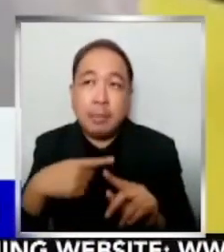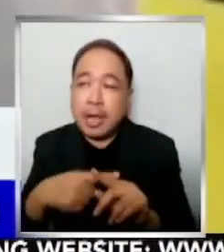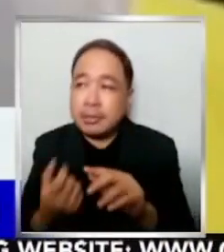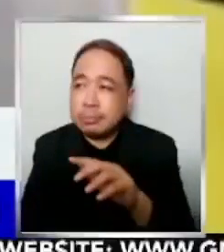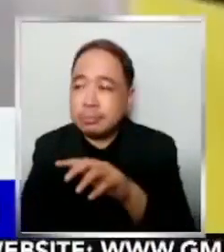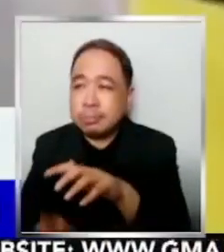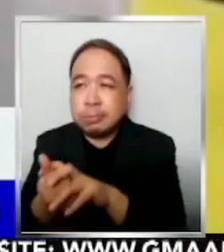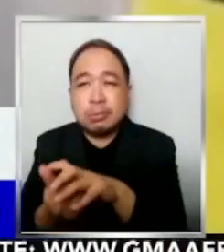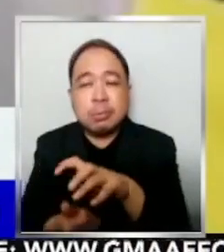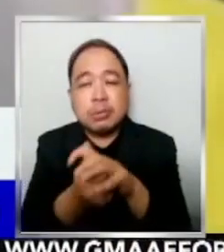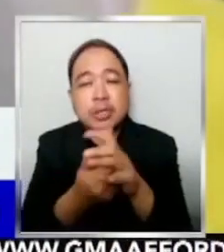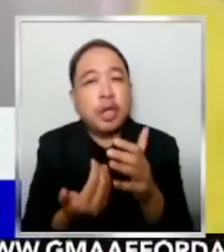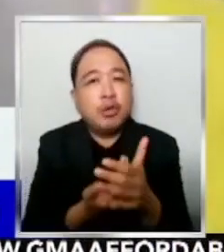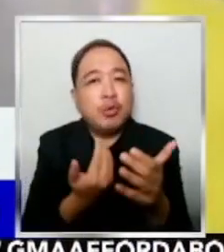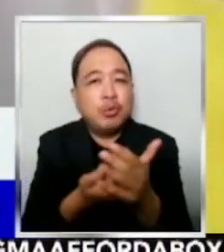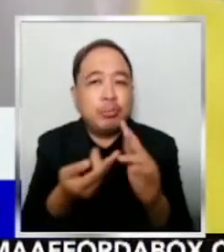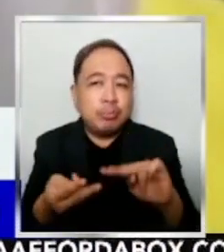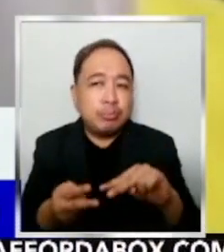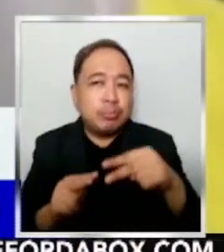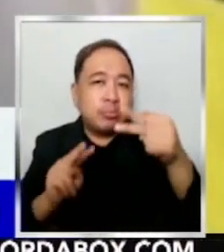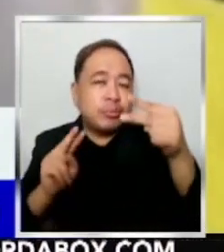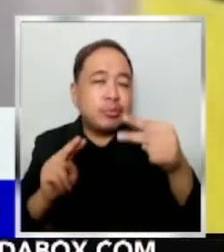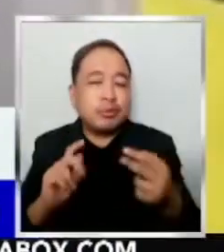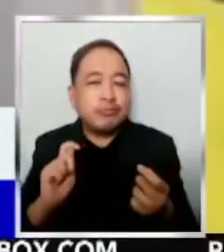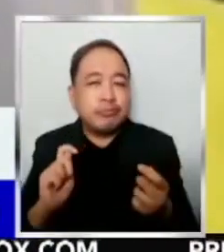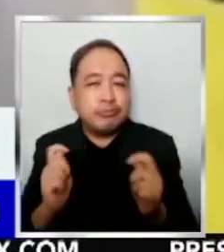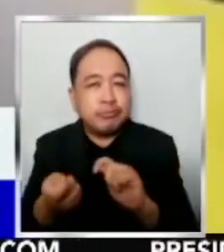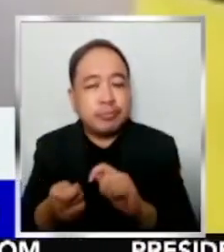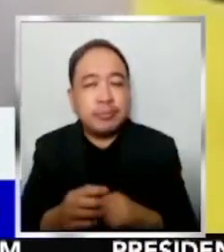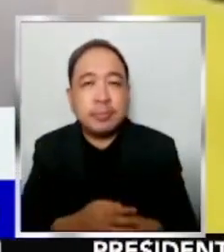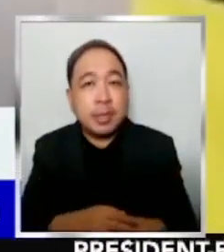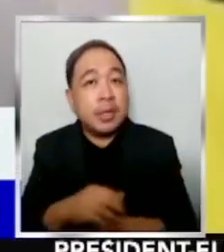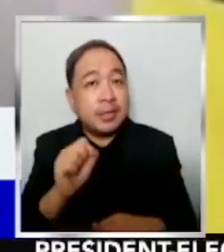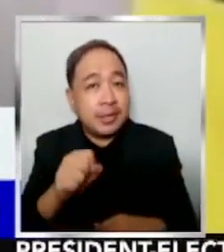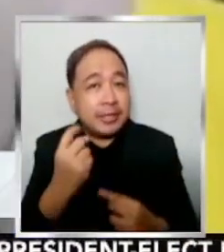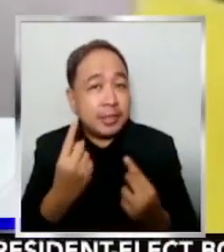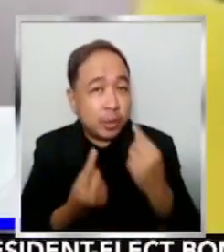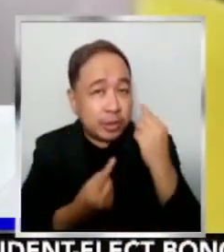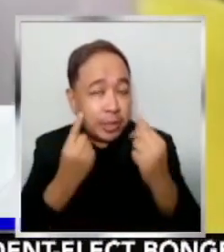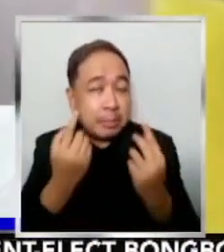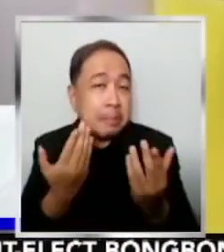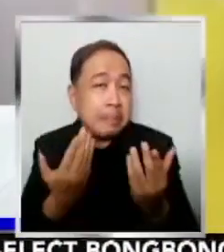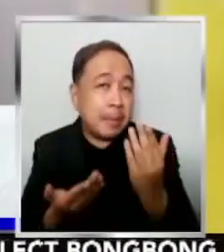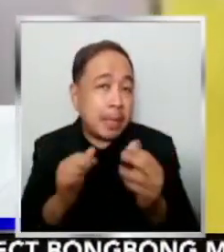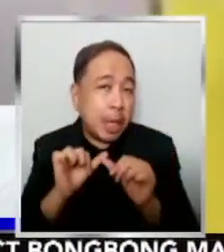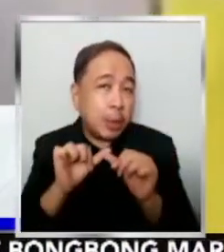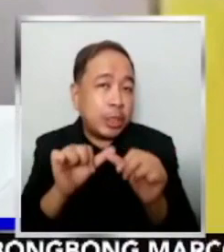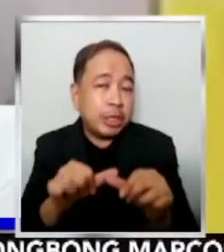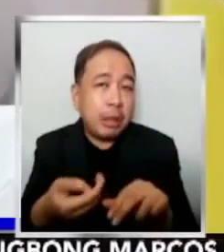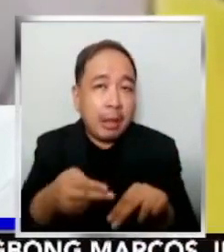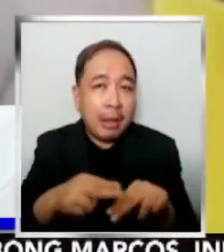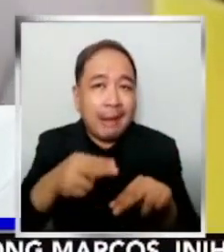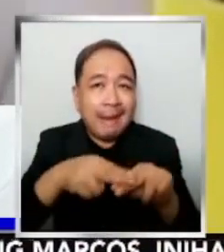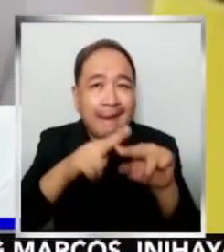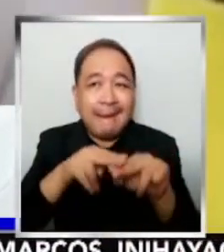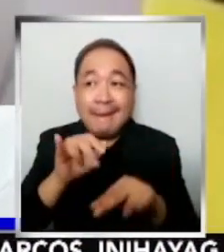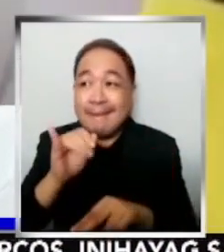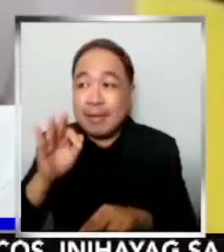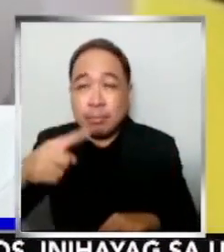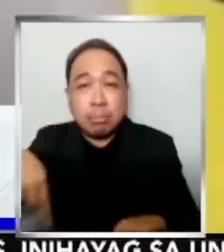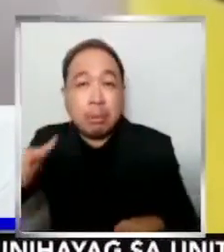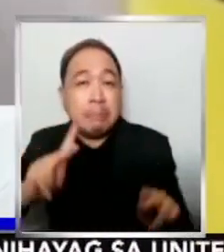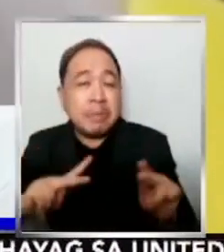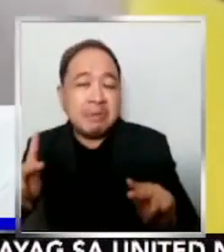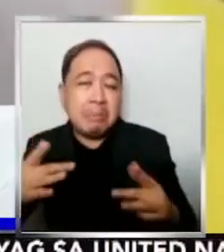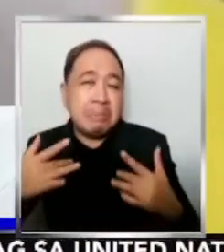itong magkaroon ng tuloy-tuloy na pagtaas kung hindi tayo patuloy na mag-iingat. Pero yun, para masabi natin na tumaas